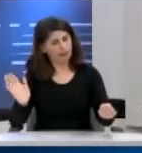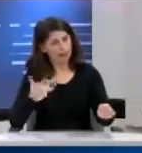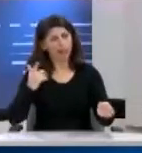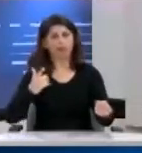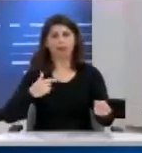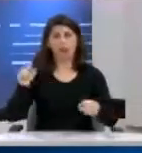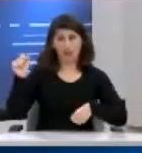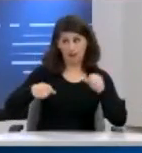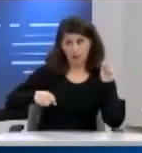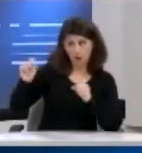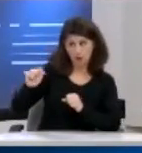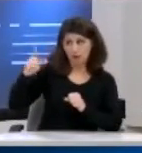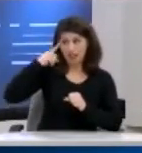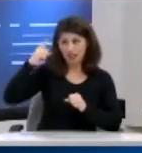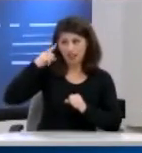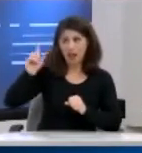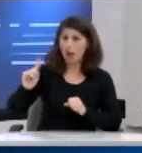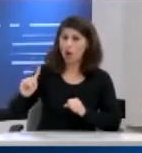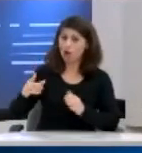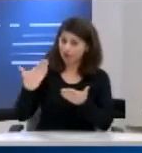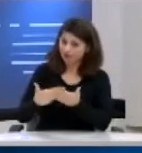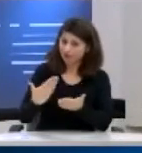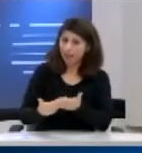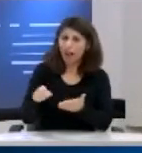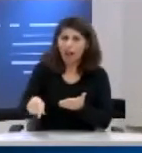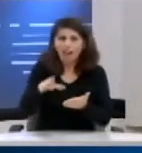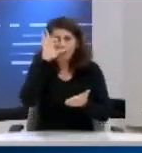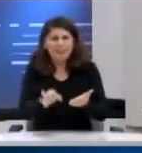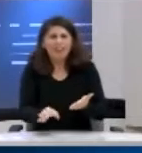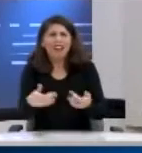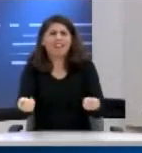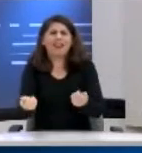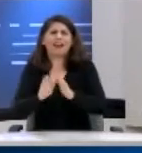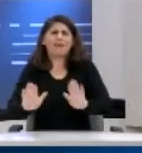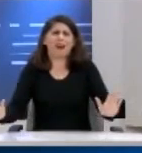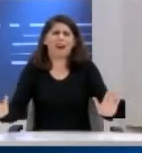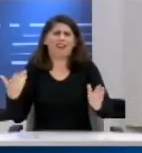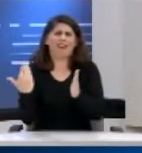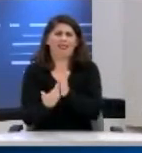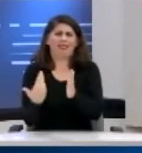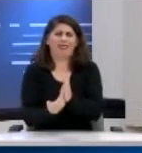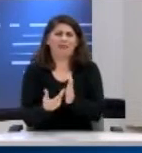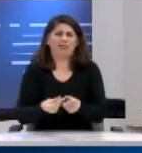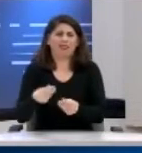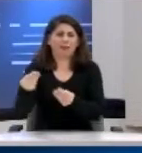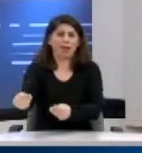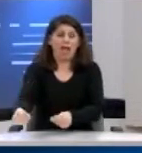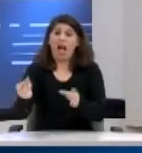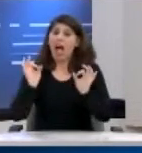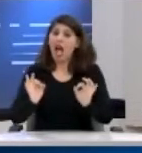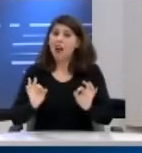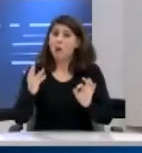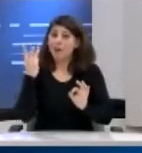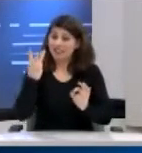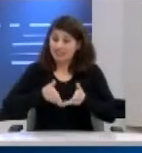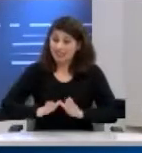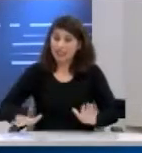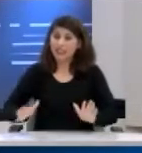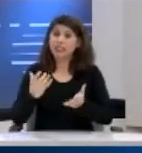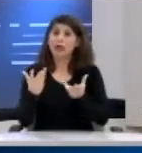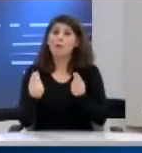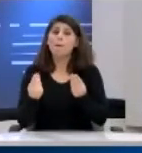σε πολιτικές, αλλά όχι και σε πεπραγμένα, σε facts. Αυτά είναι δεδομένα. Αλλά ακόμα και για τις τρίτεκνες και πολύτεκνες